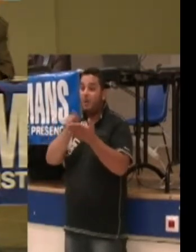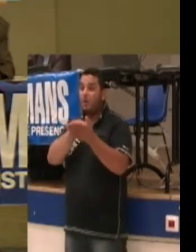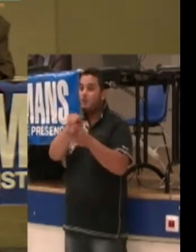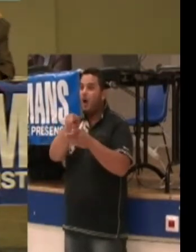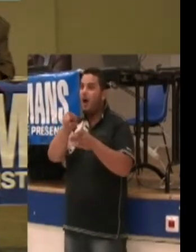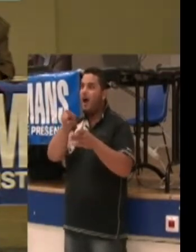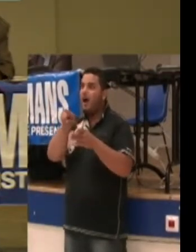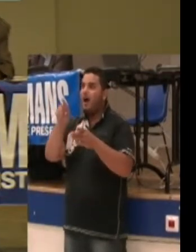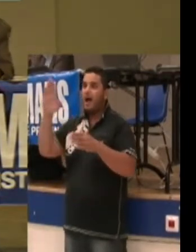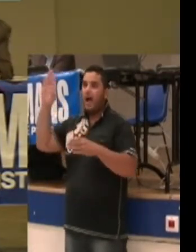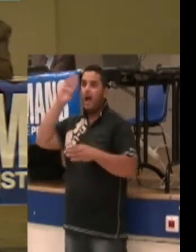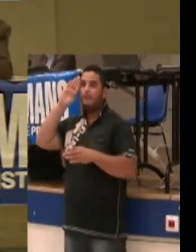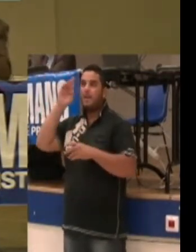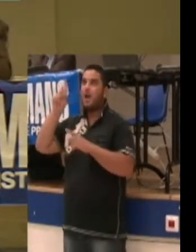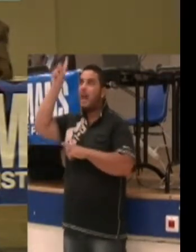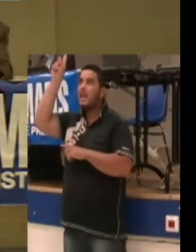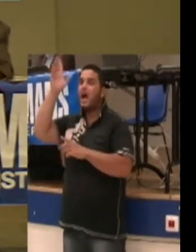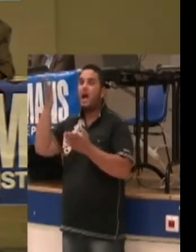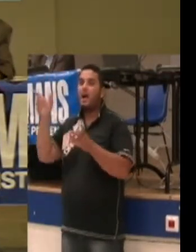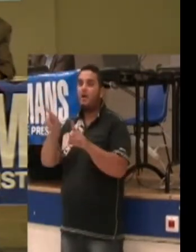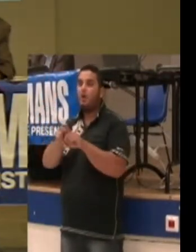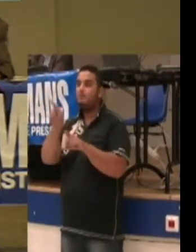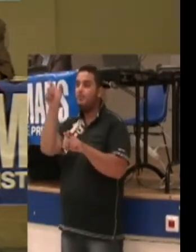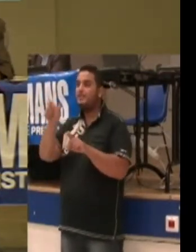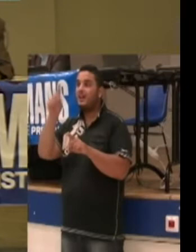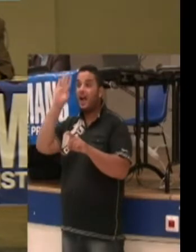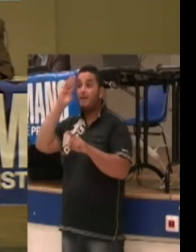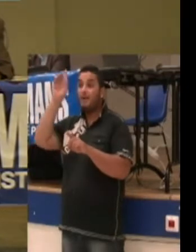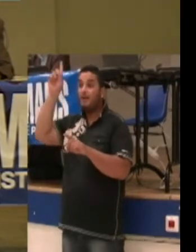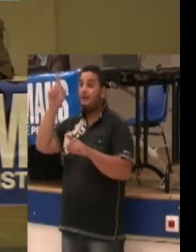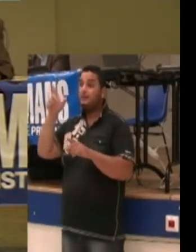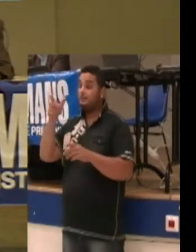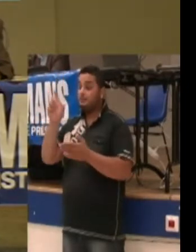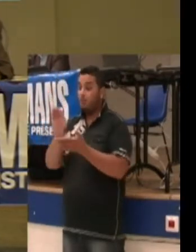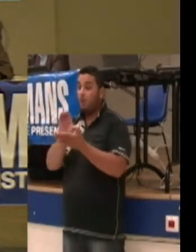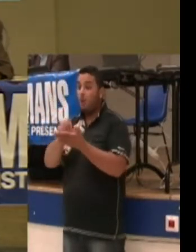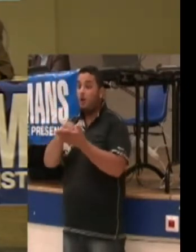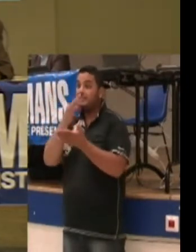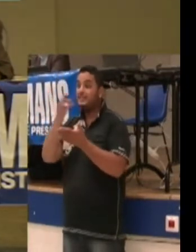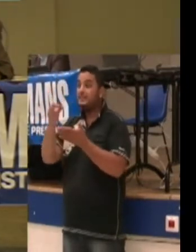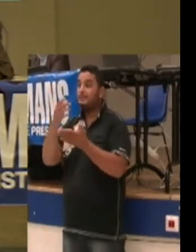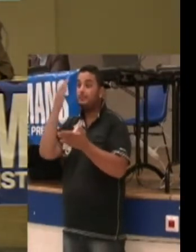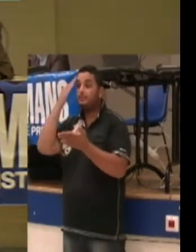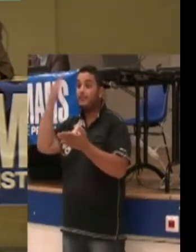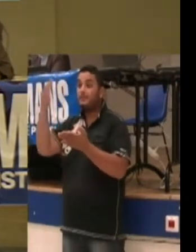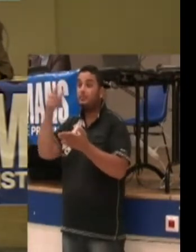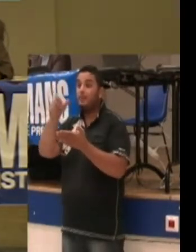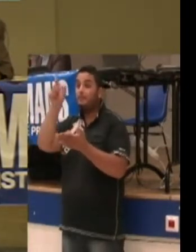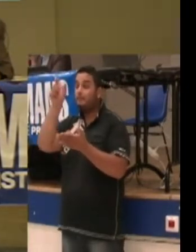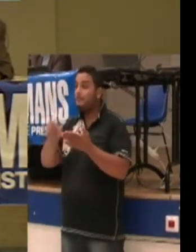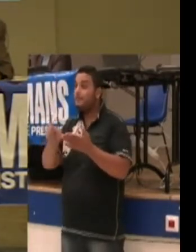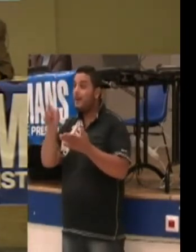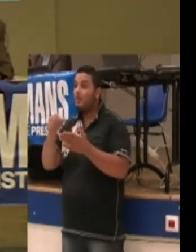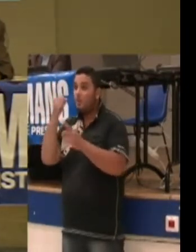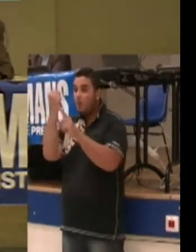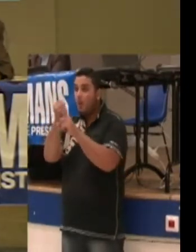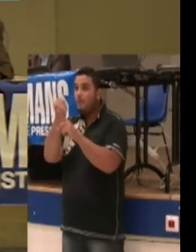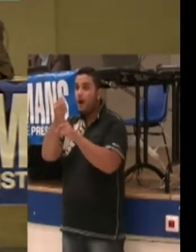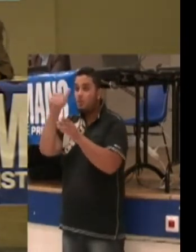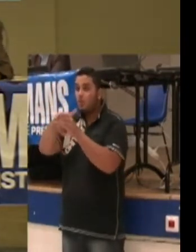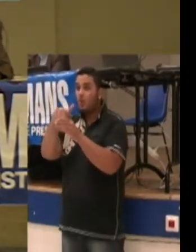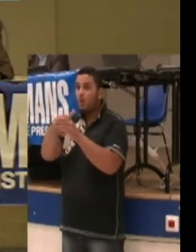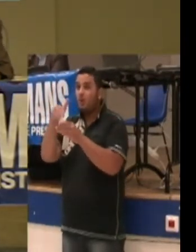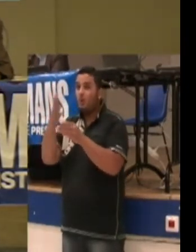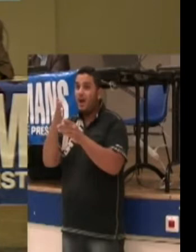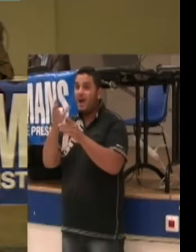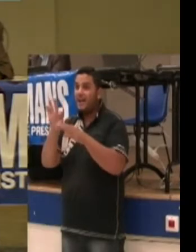l'Ankabout, ce que disait le frère tout à l'heure. Vous voyez comment le Coran, il dit Alladina jahadu fina, lanahdiyannahum subulana. Ceux qui combattent dans notre sentier,